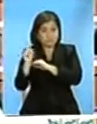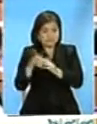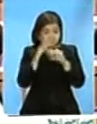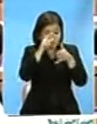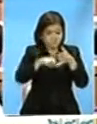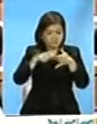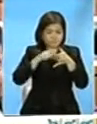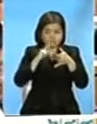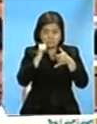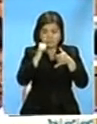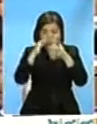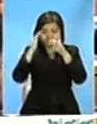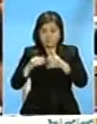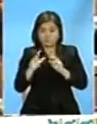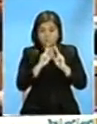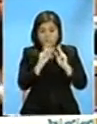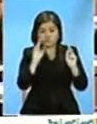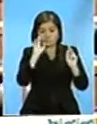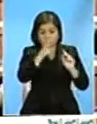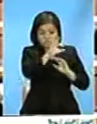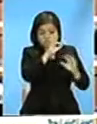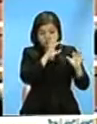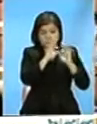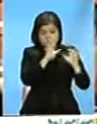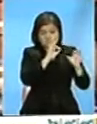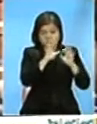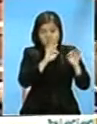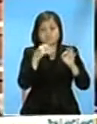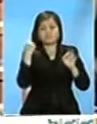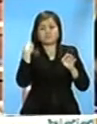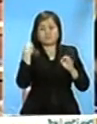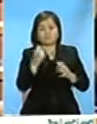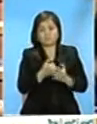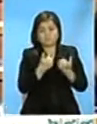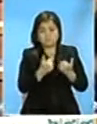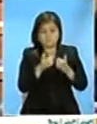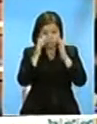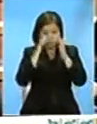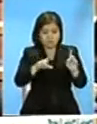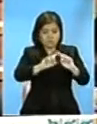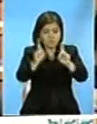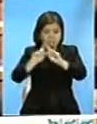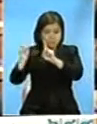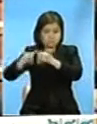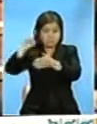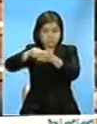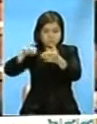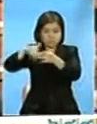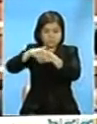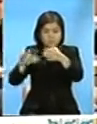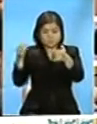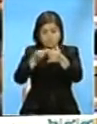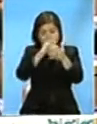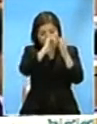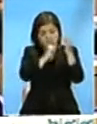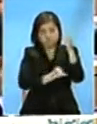คนหรือคน7คนนะครับจำนวนน้อยๆหลักหน่วยแบบนี้ครับท่านประธานกับคนหลักหลายร้อยหรือคนหลักมากๆอัน